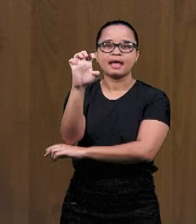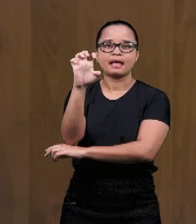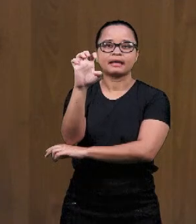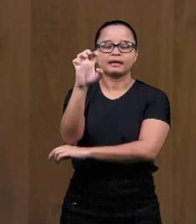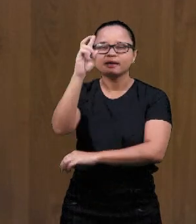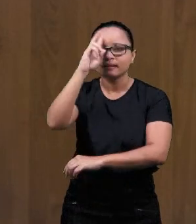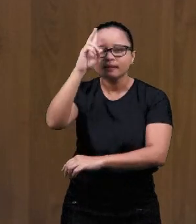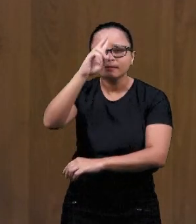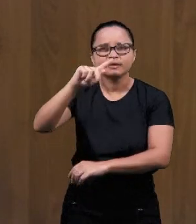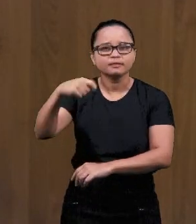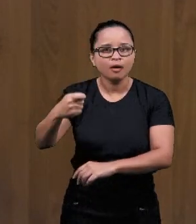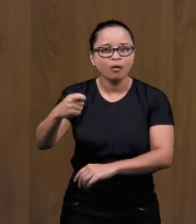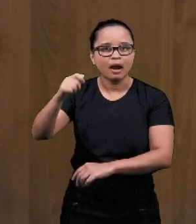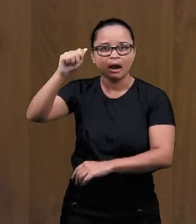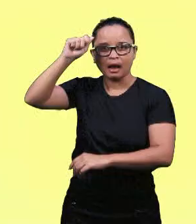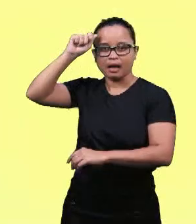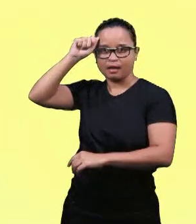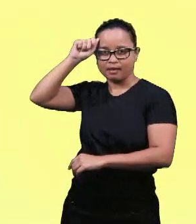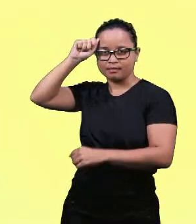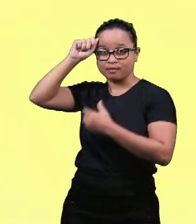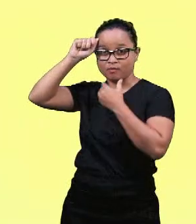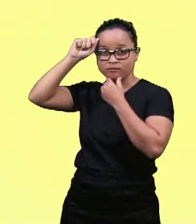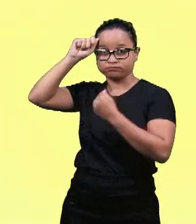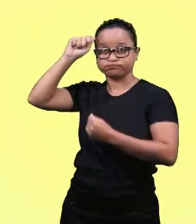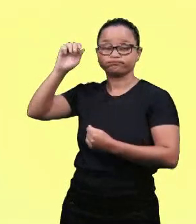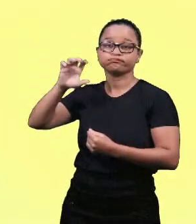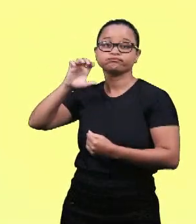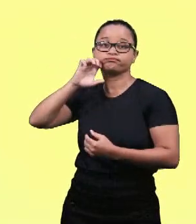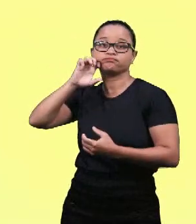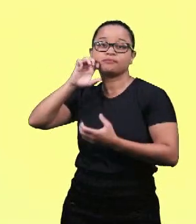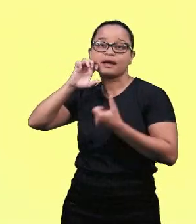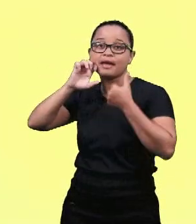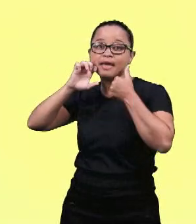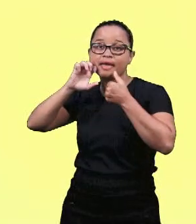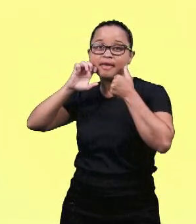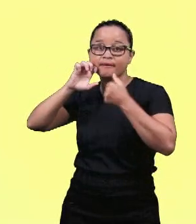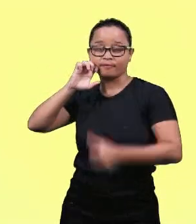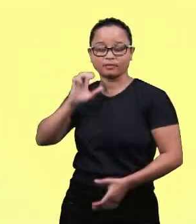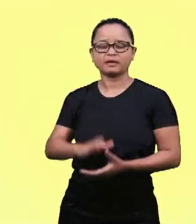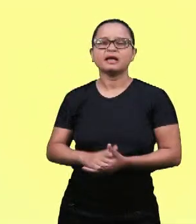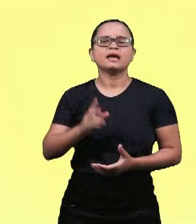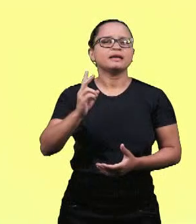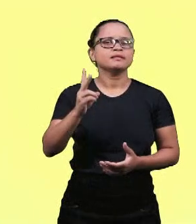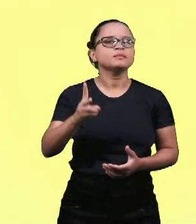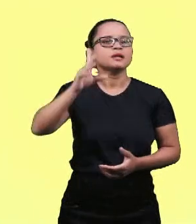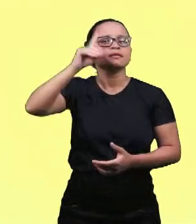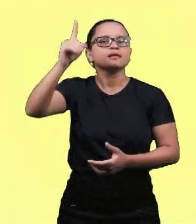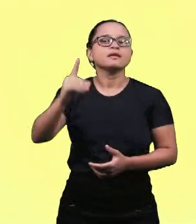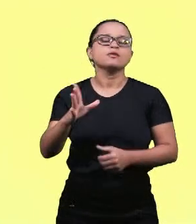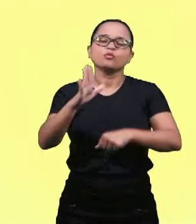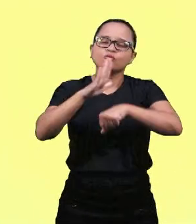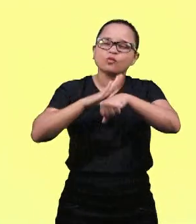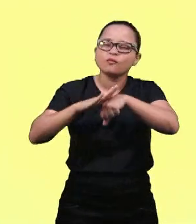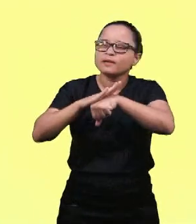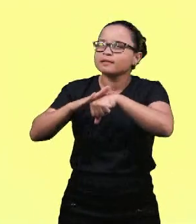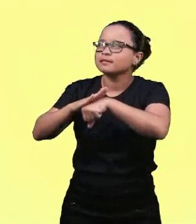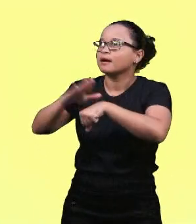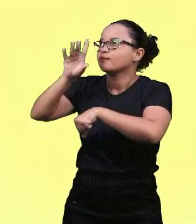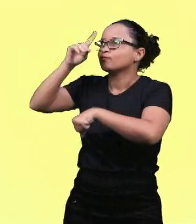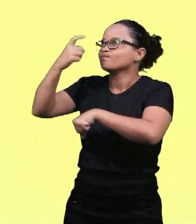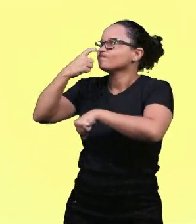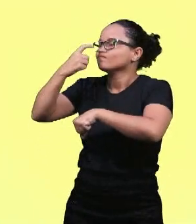Ève. Donc, tout là-bas était parfait et tous les jours Dieu parlait avec les deux. Ils étaient amis